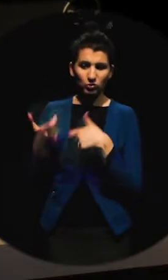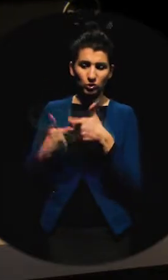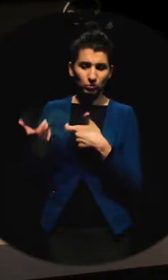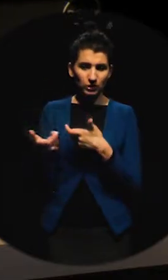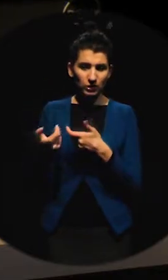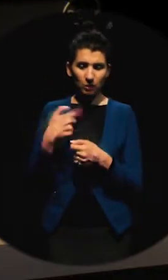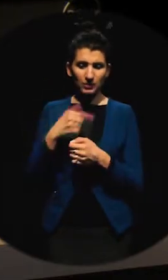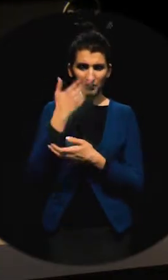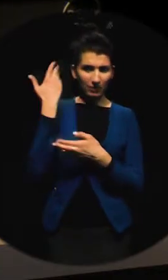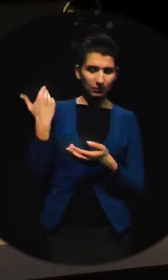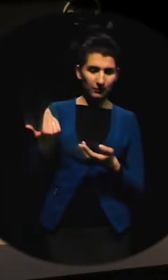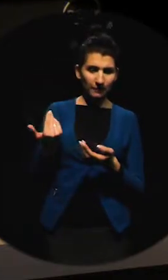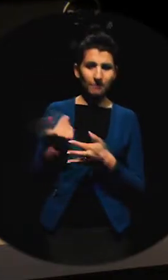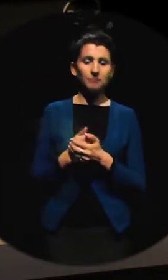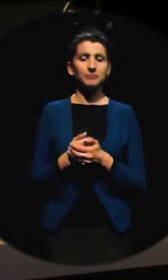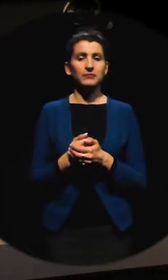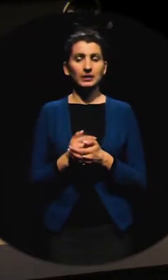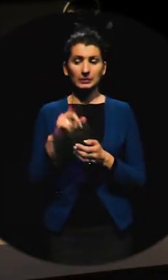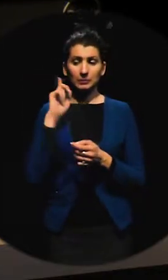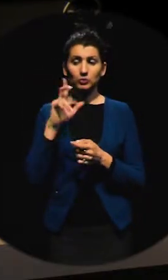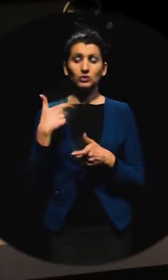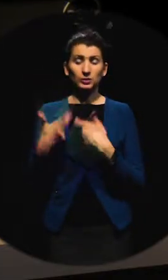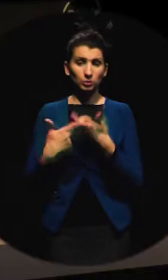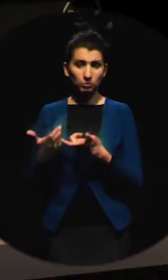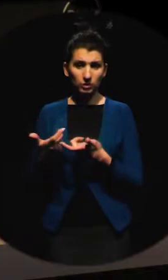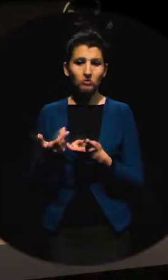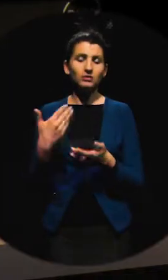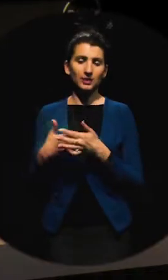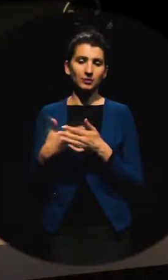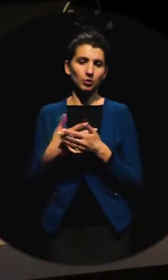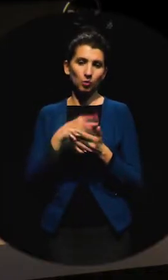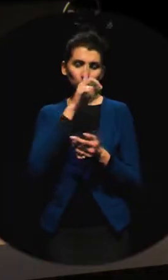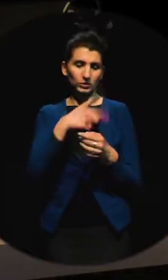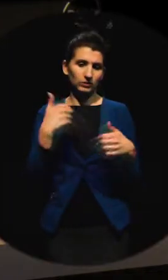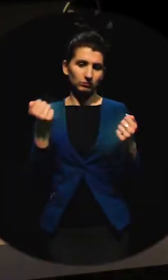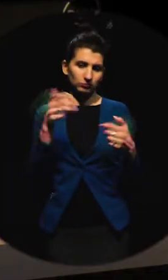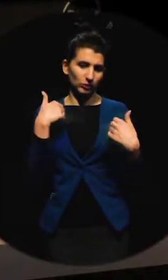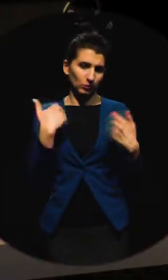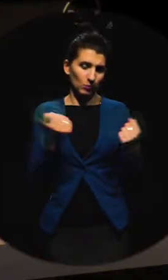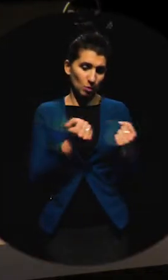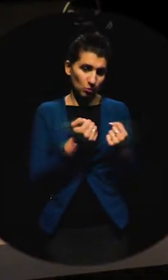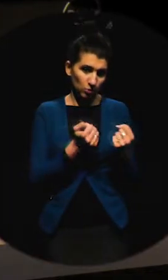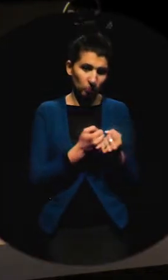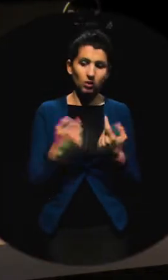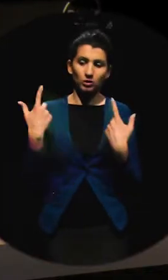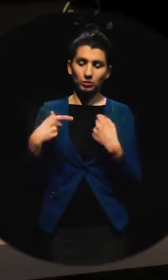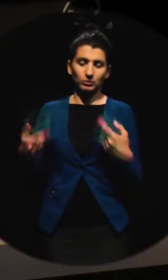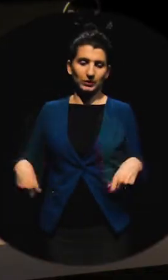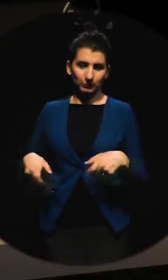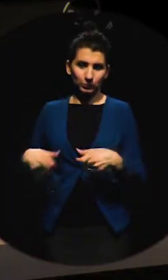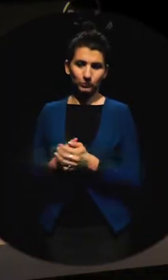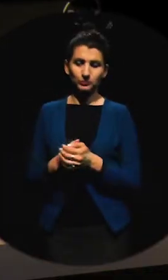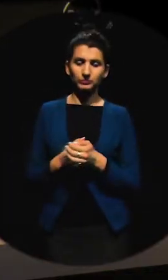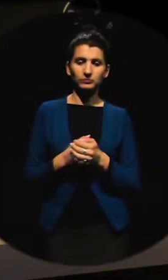przestrzeni publicznej, fizycznych reakcji tak naprawdę, które w przestrzeni publicznej mogą nas spotkać ze strony osoby, która porusza się inaczej,